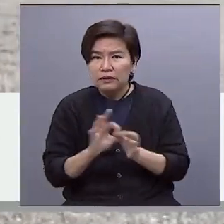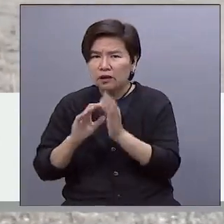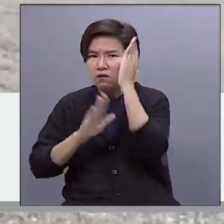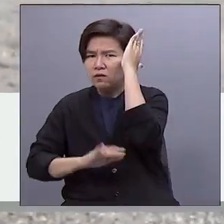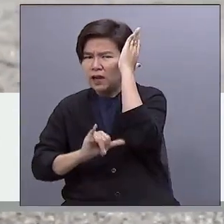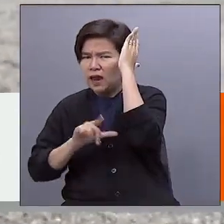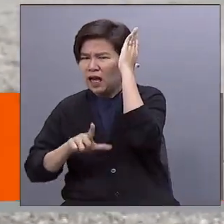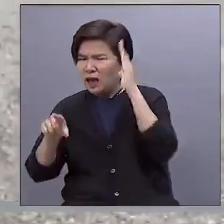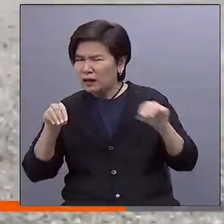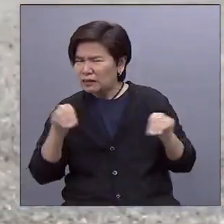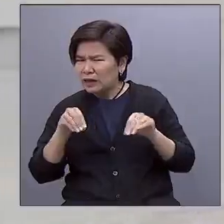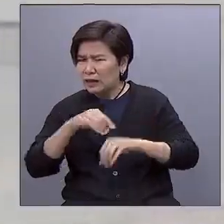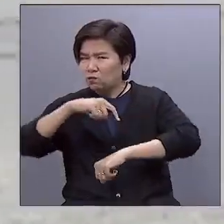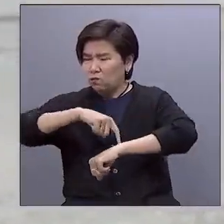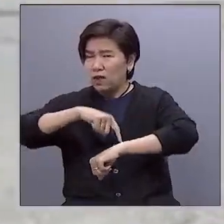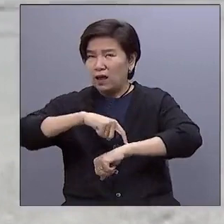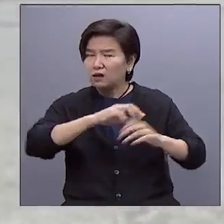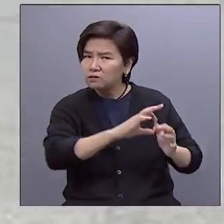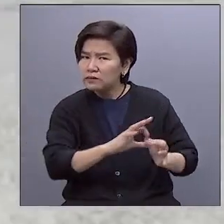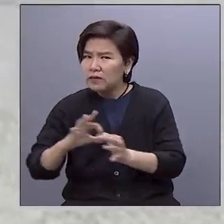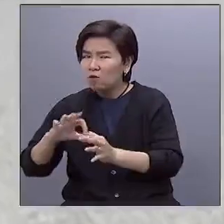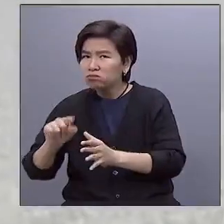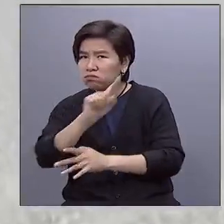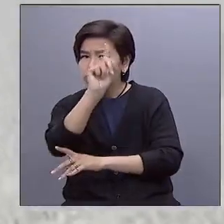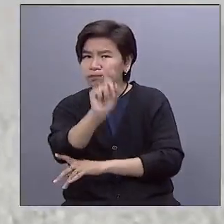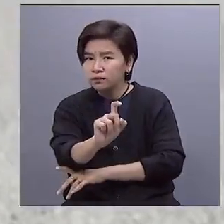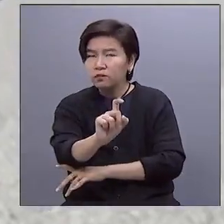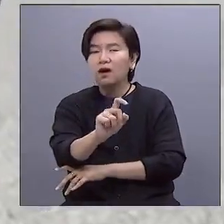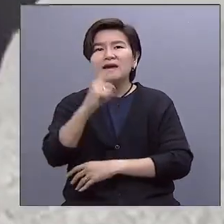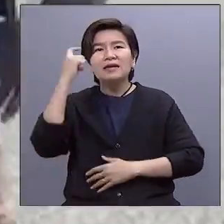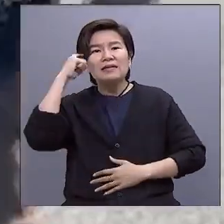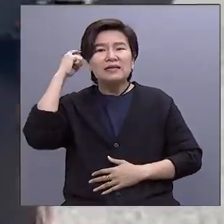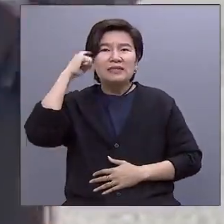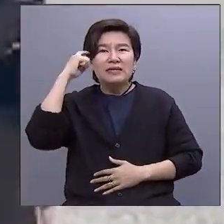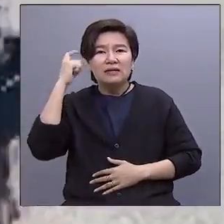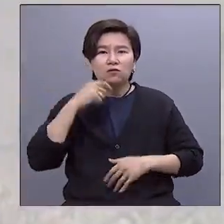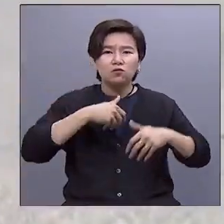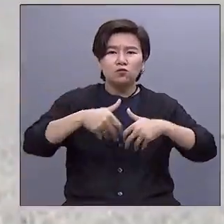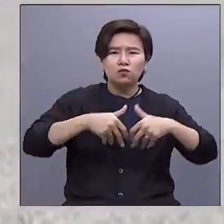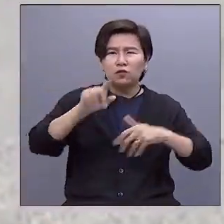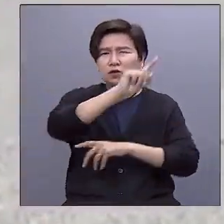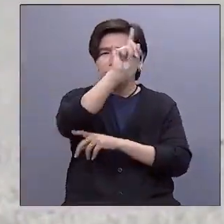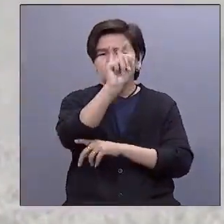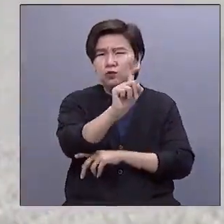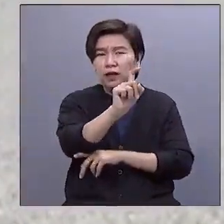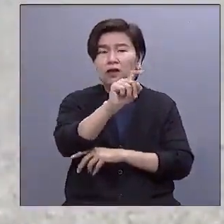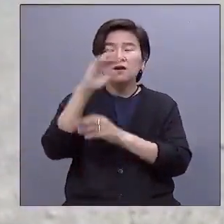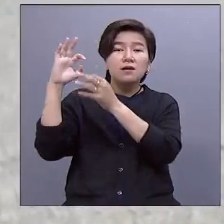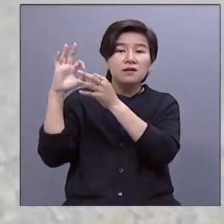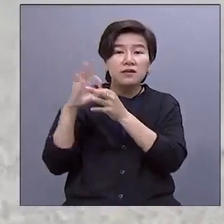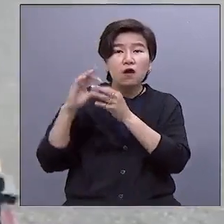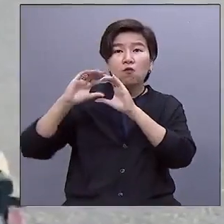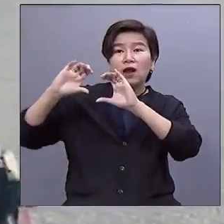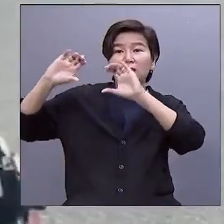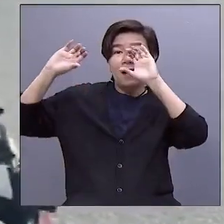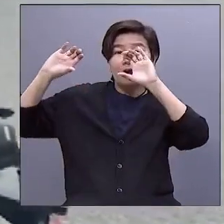บ้านมองว่าเหตุการณ์ที่เกิดขึ้นเนื่องจากว่าเป็นช่วงรอยต่อรัฐบาลนะครับก็ทำให้การพูดคุยสันติสุขต้องยุติลงเพื่อที่จะรอท่